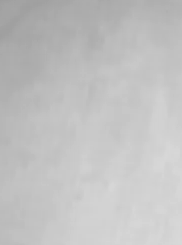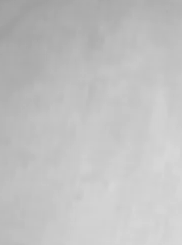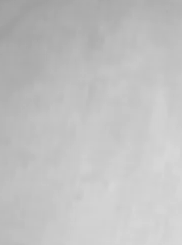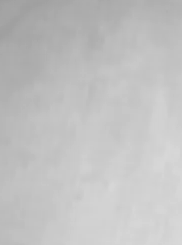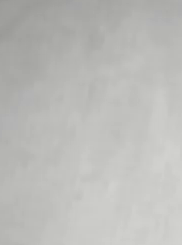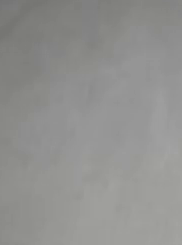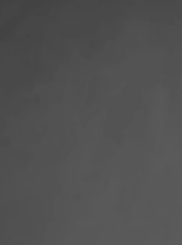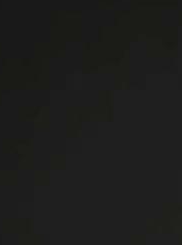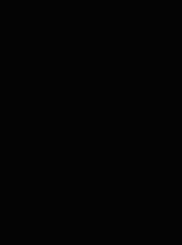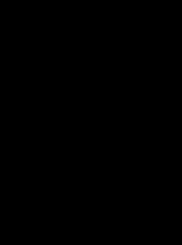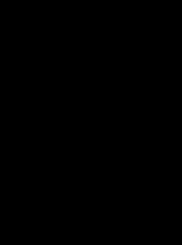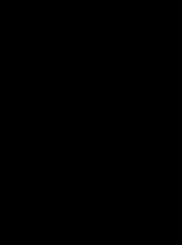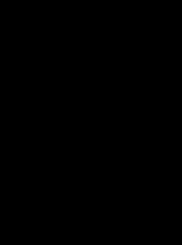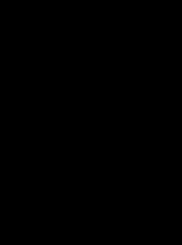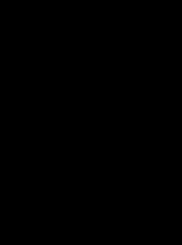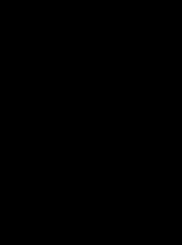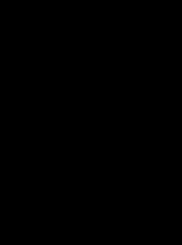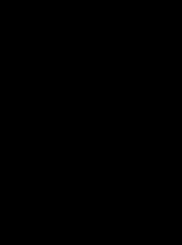Nächste Frage hat der Reitschuster.